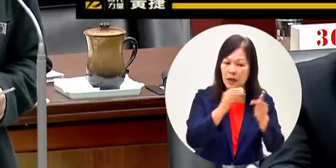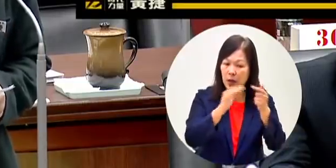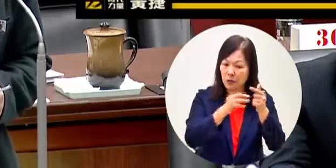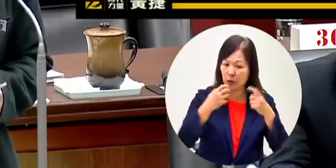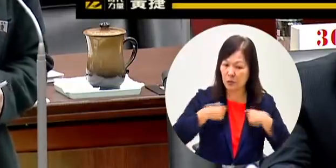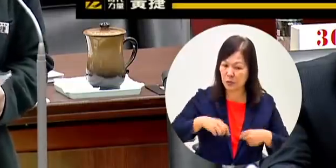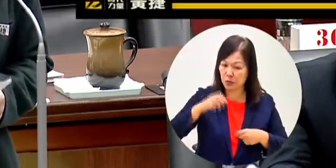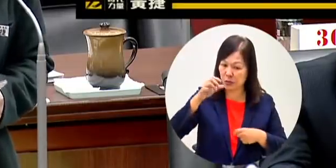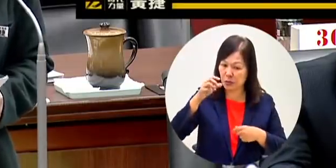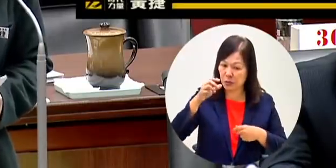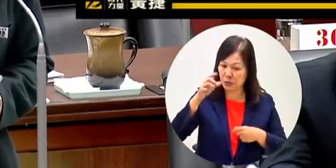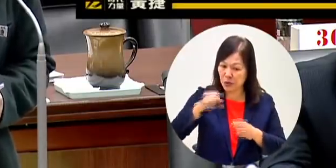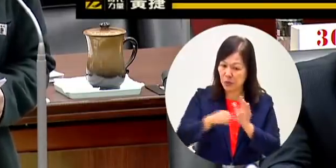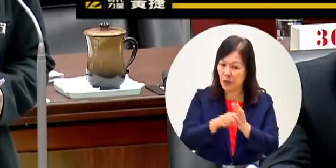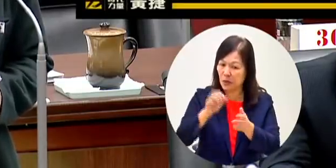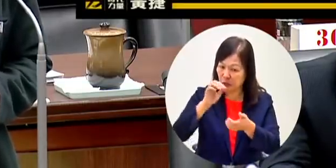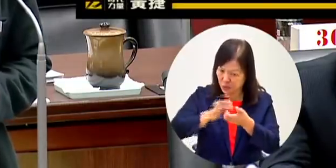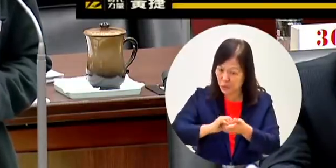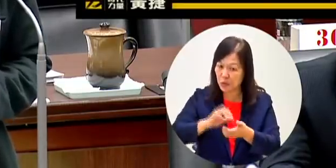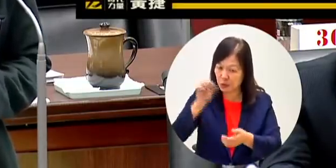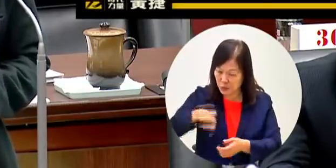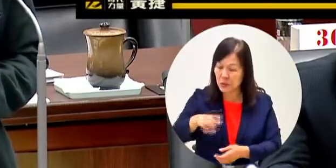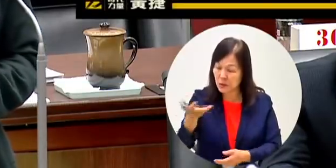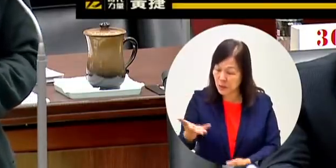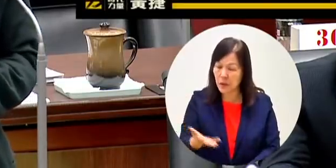认可才任命的吗？